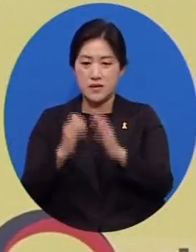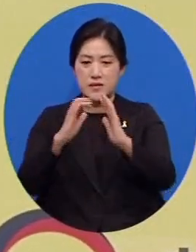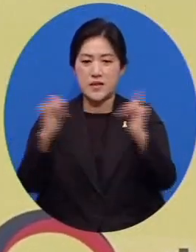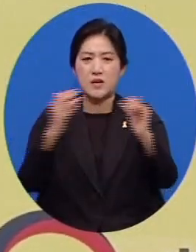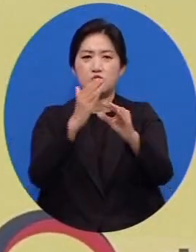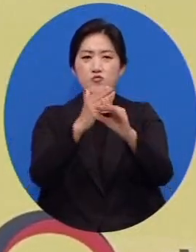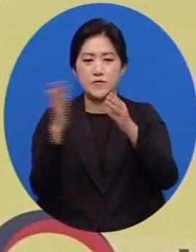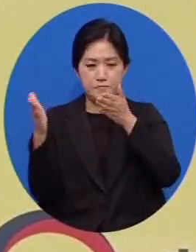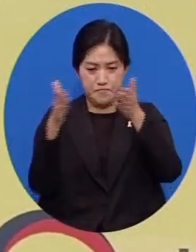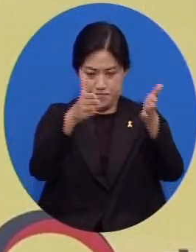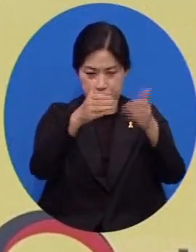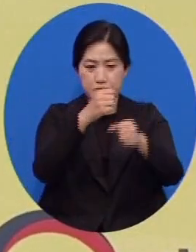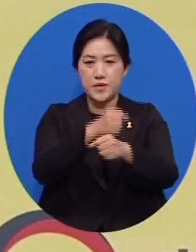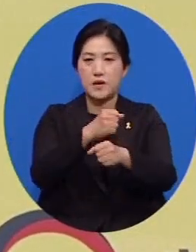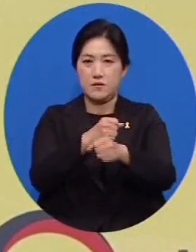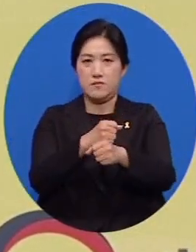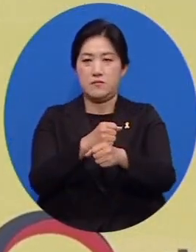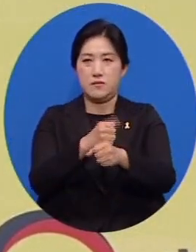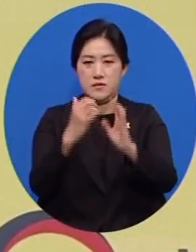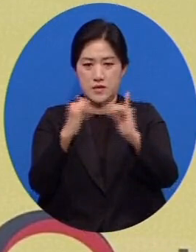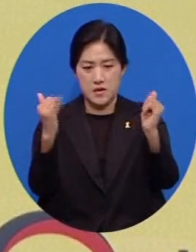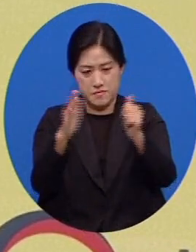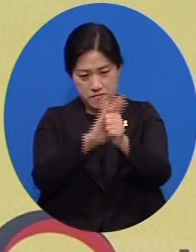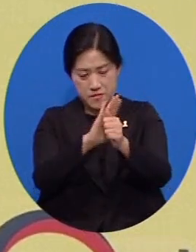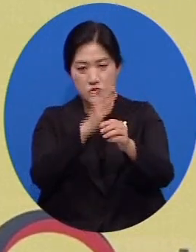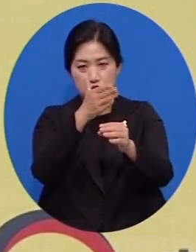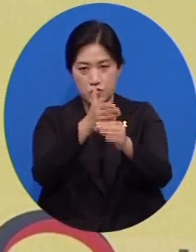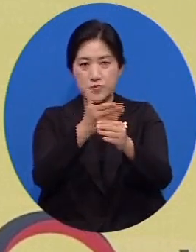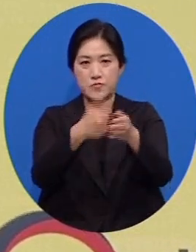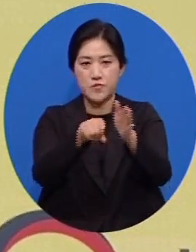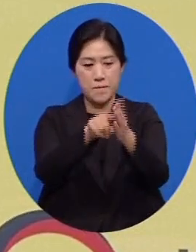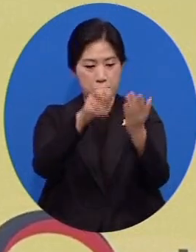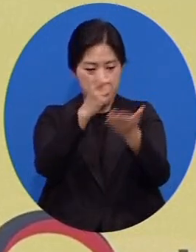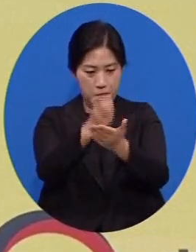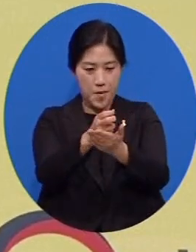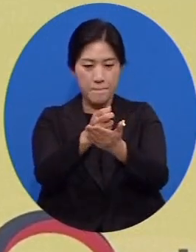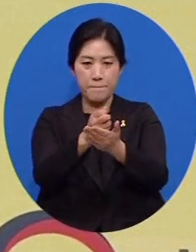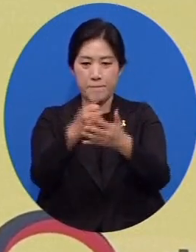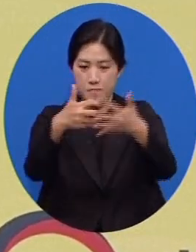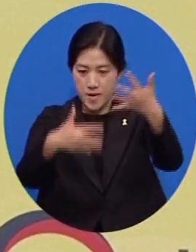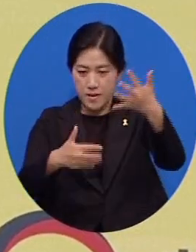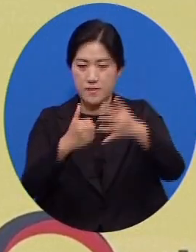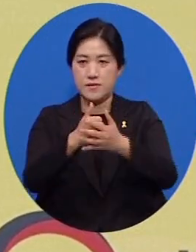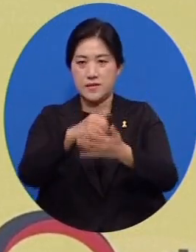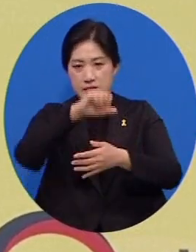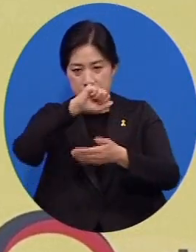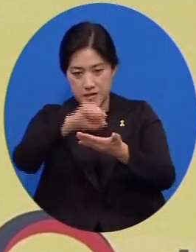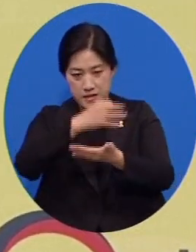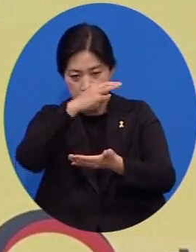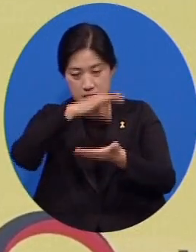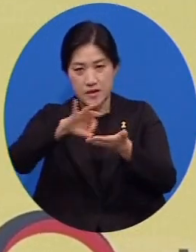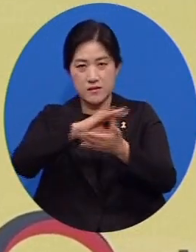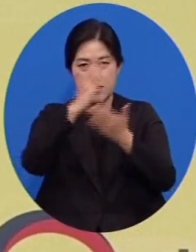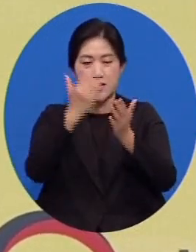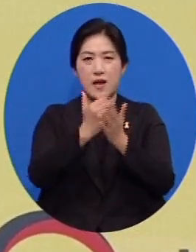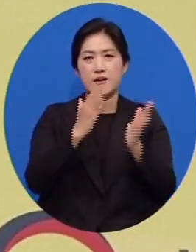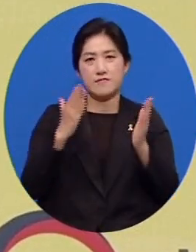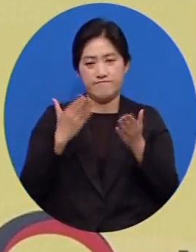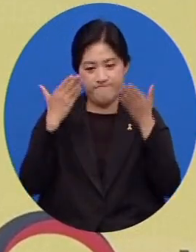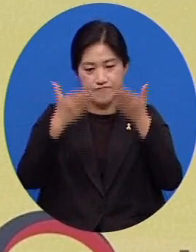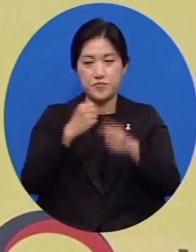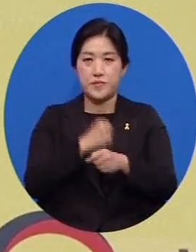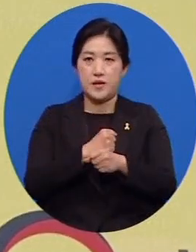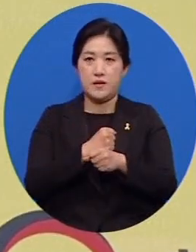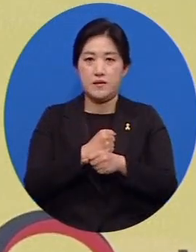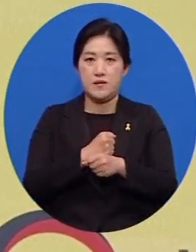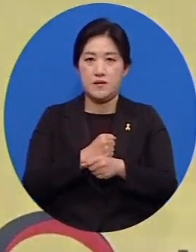바꾸고 이를 위한 법과 제도, 예산을 챙기겠습니다.